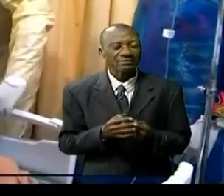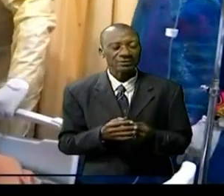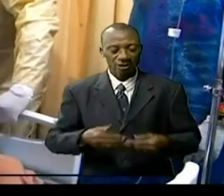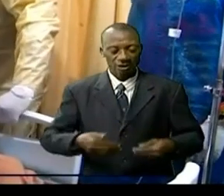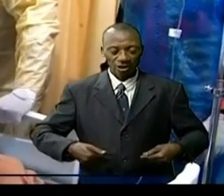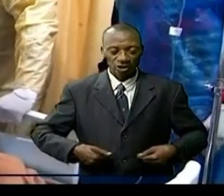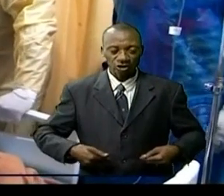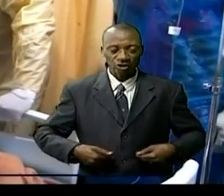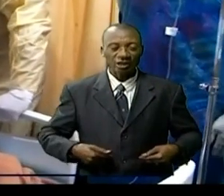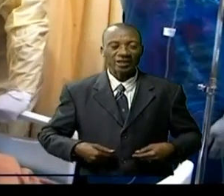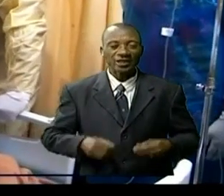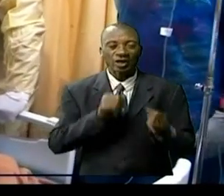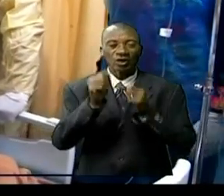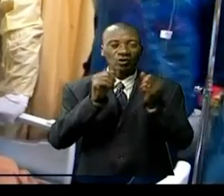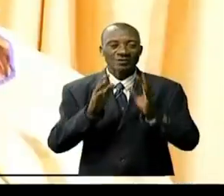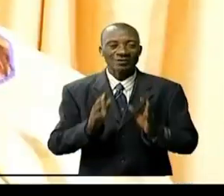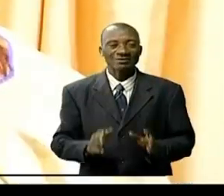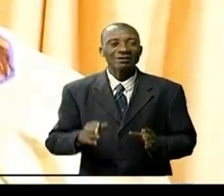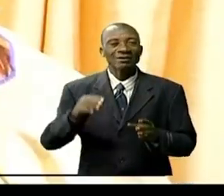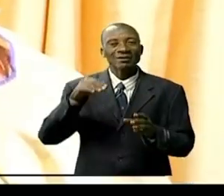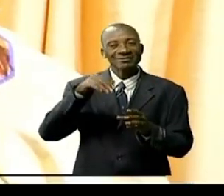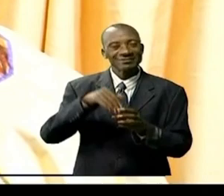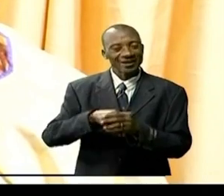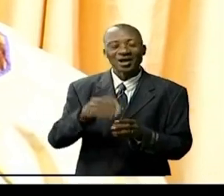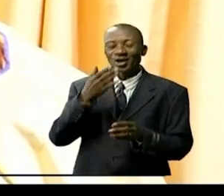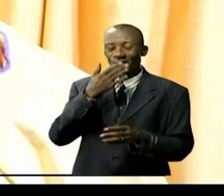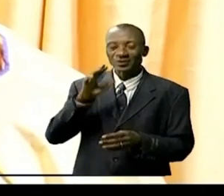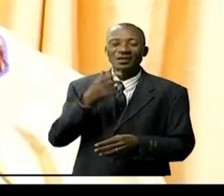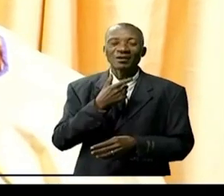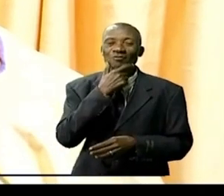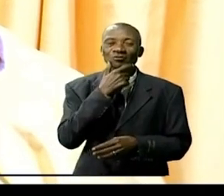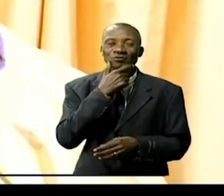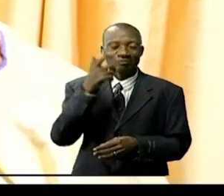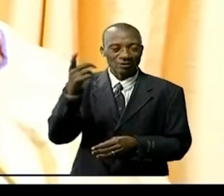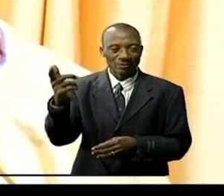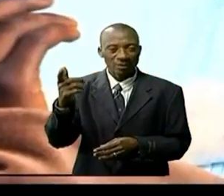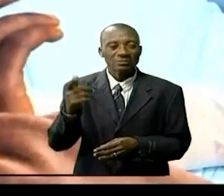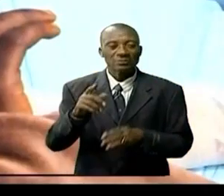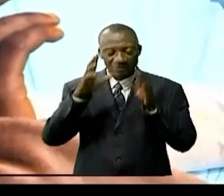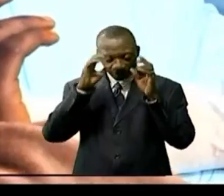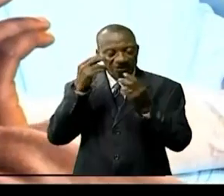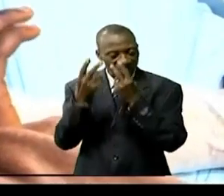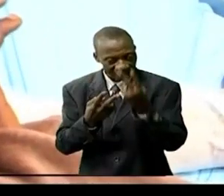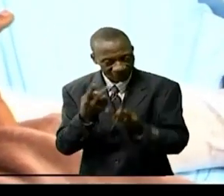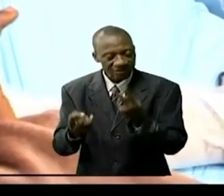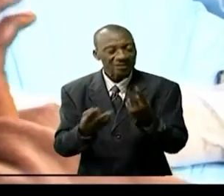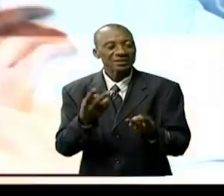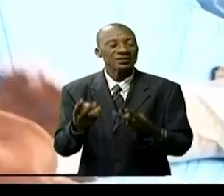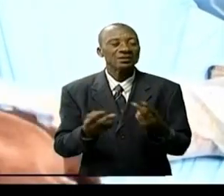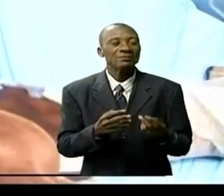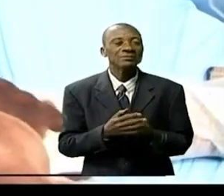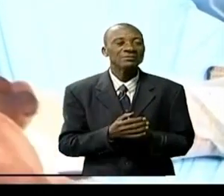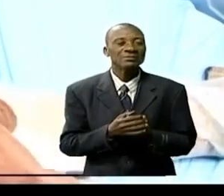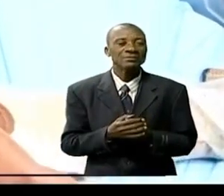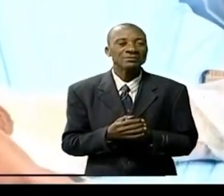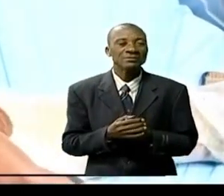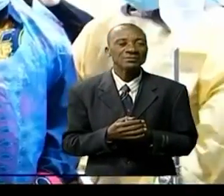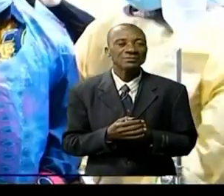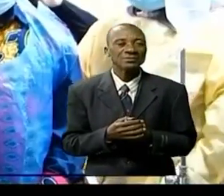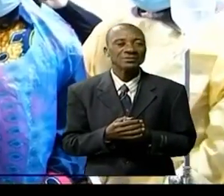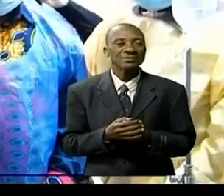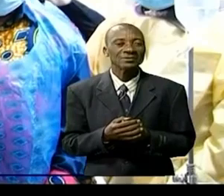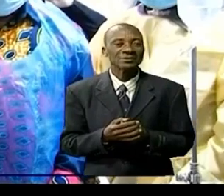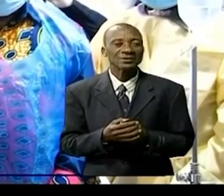cocktails molotov à cause de son choix politiques brûlé au deuxième degré juste un mot tombeau est admis en soins intensifs